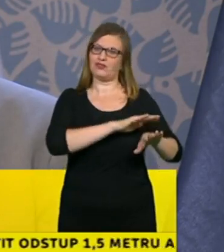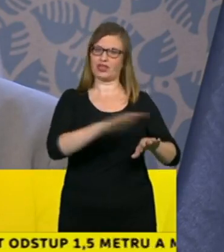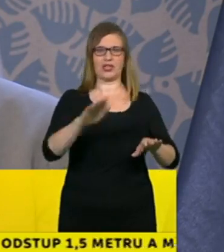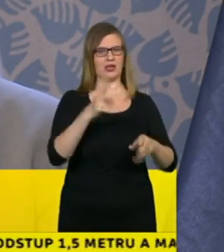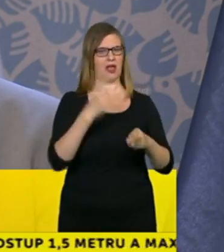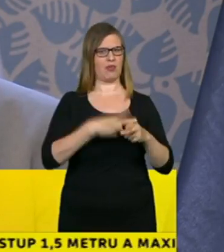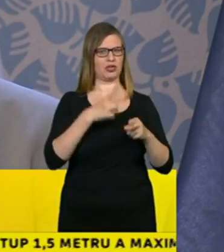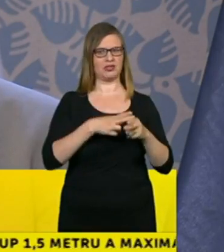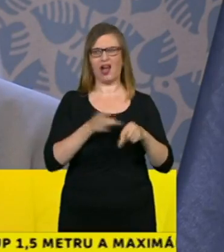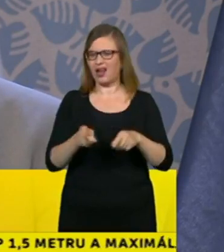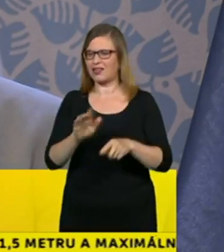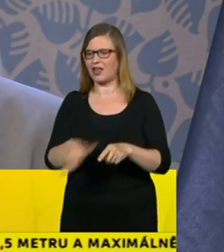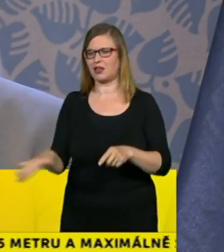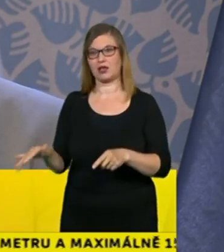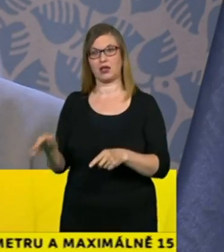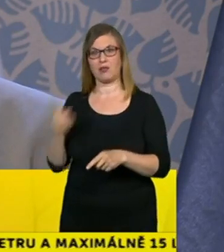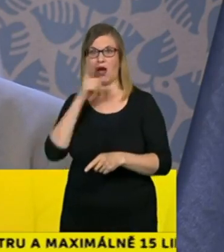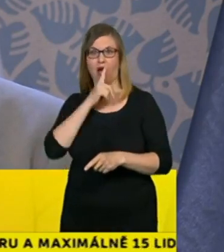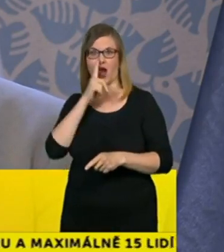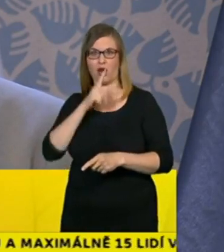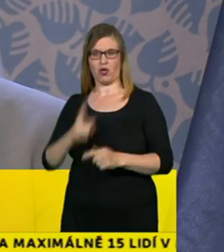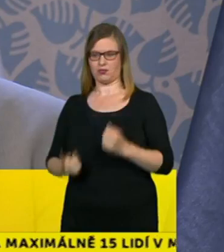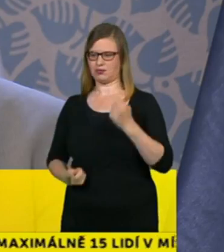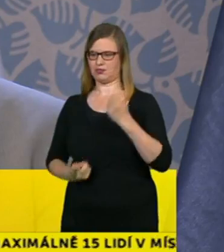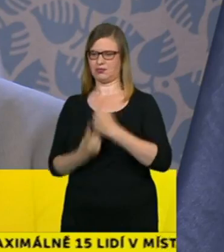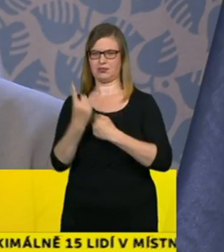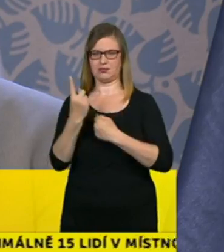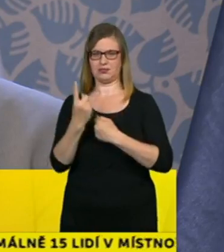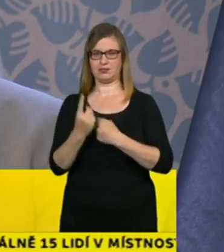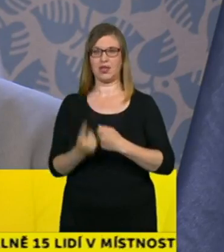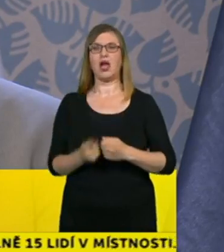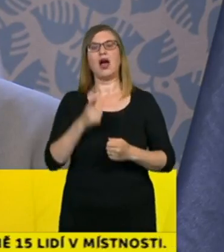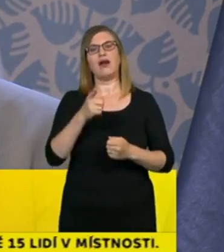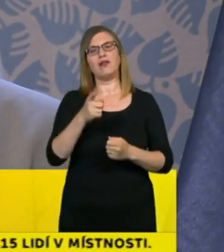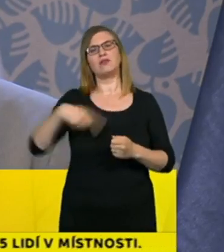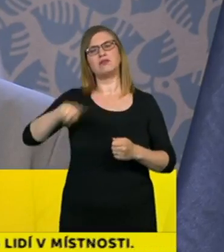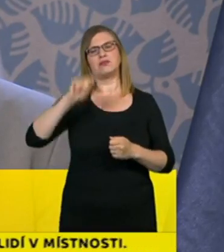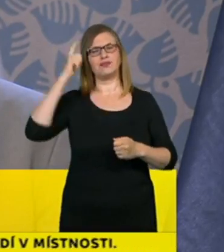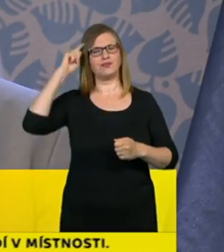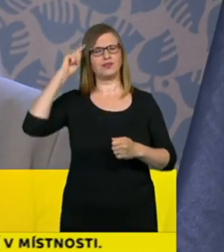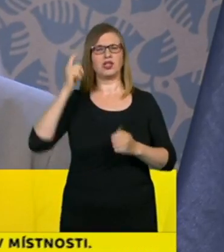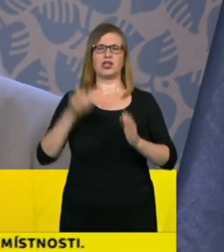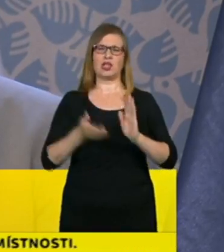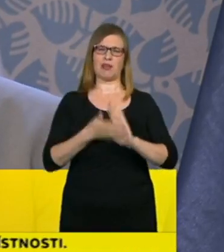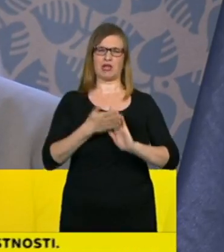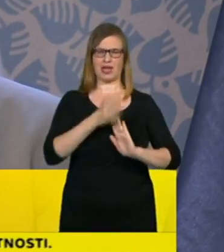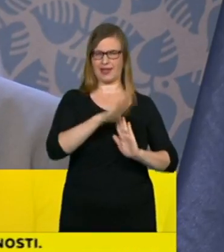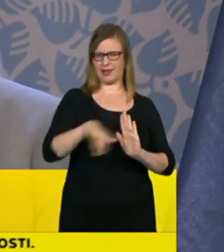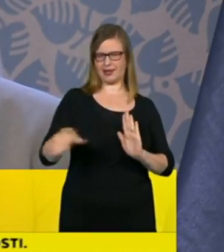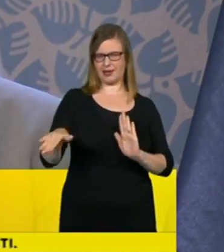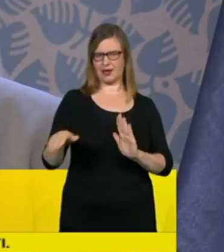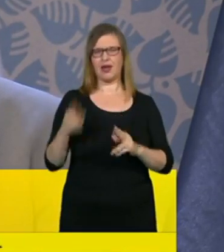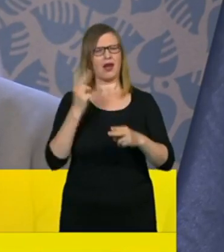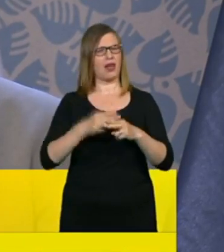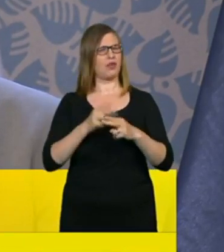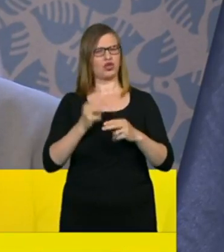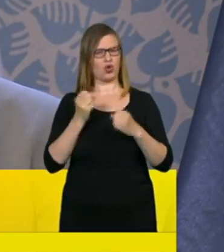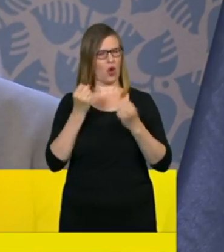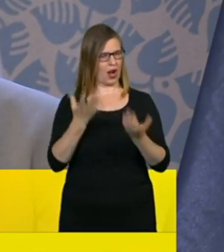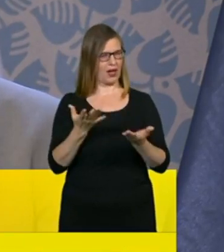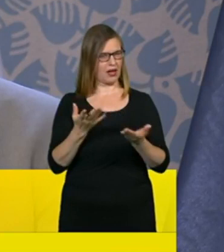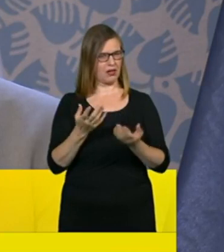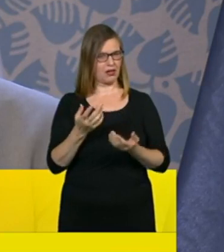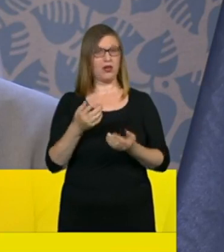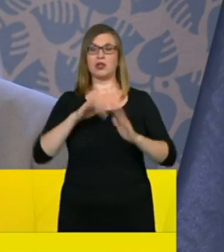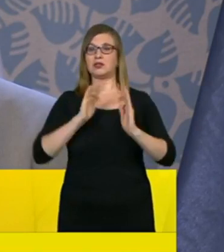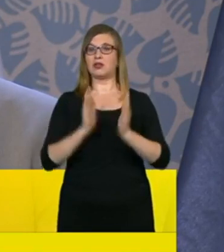nás, tak my tady máme 250 dětí do 12 let, které se nakazily, což je vzhledem k tomu celkovému